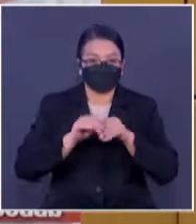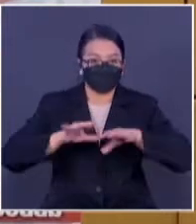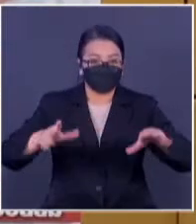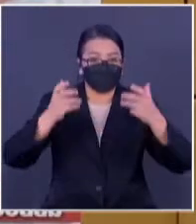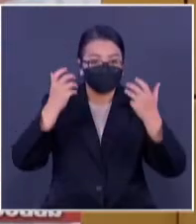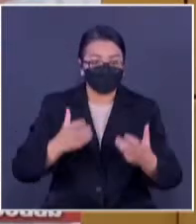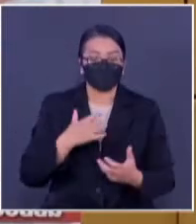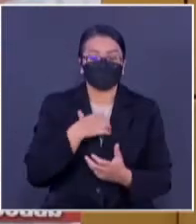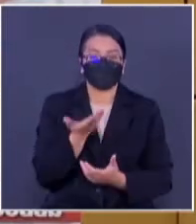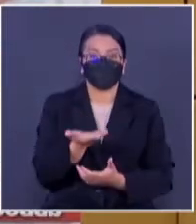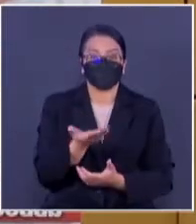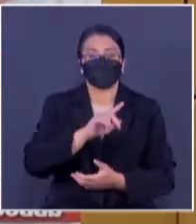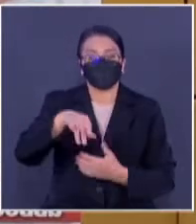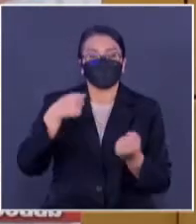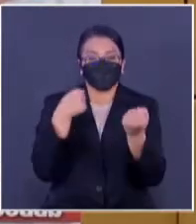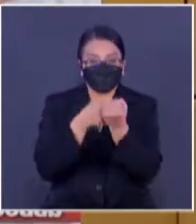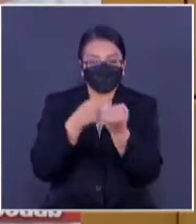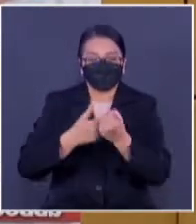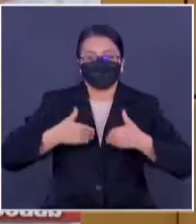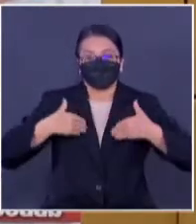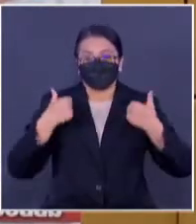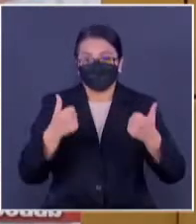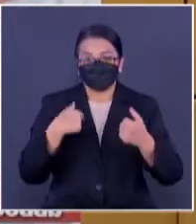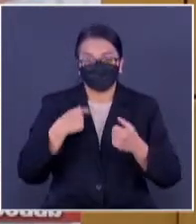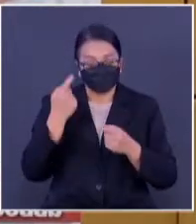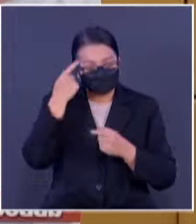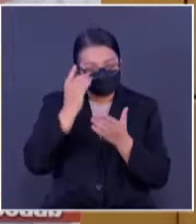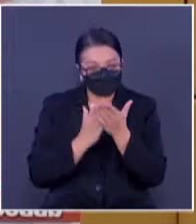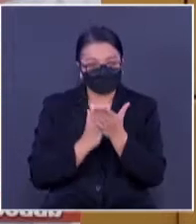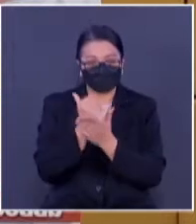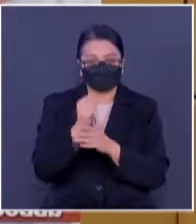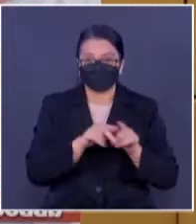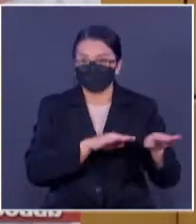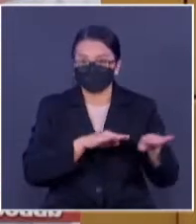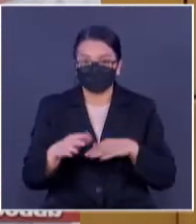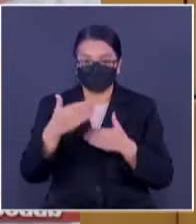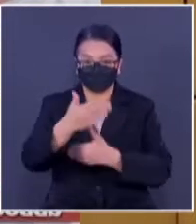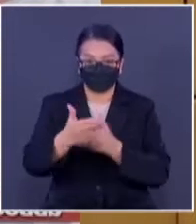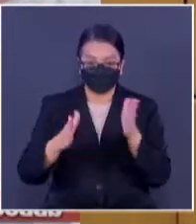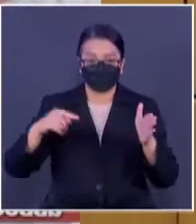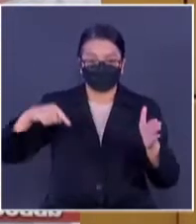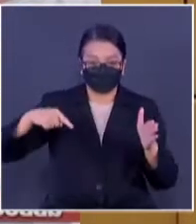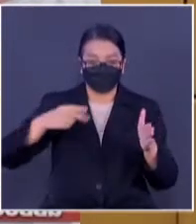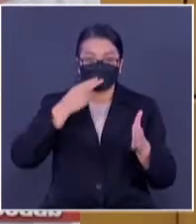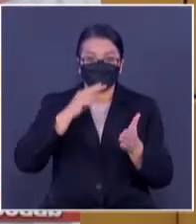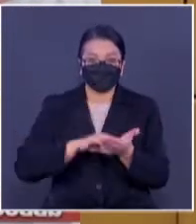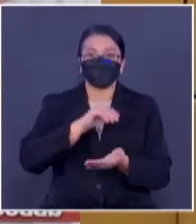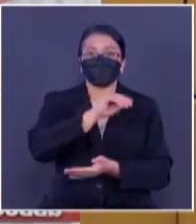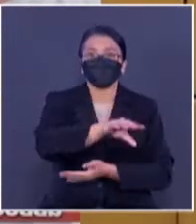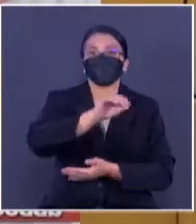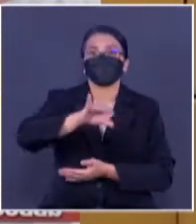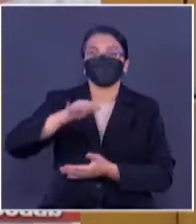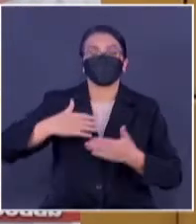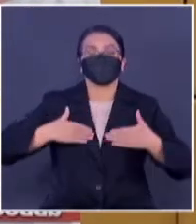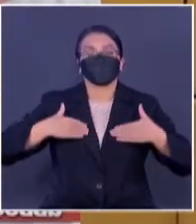ๆแต่ว่ายังไงอยากให้ทุกคนนั้นสู้ต่อไปครับเพราะว่าเราจะฝ่าวิกฤตนี้ไปด้วยกันอย่างน้อยกล่องนี้เนี่ยก็จะช่วยต่อชีวิตต่อลมหายใจของ